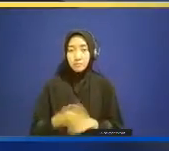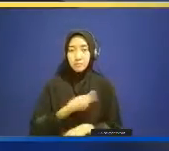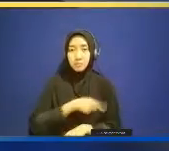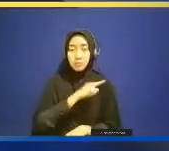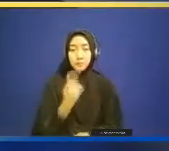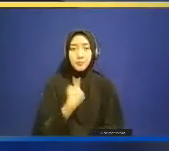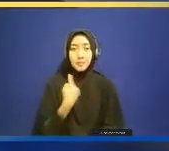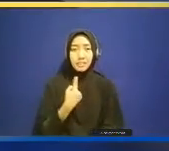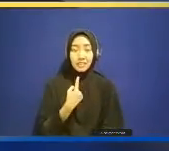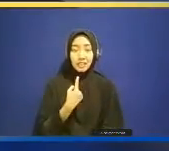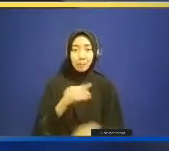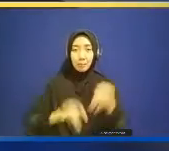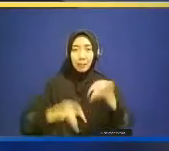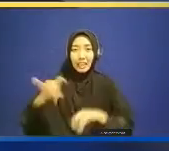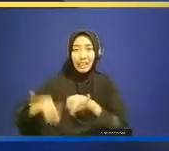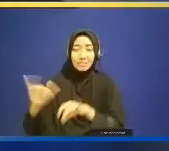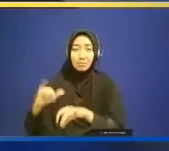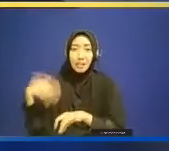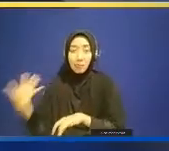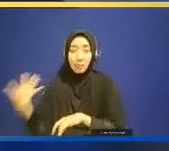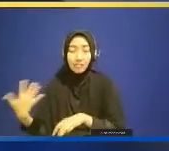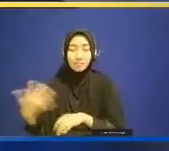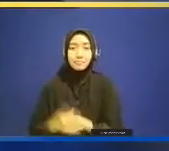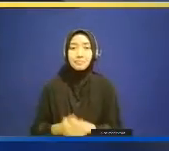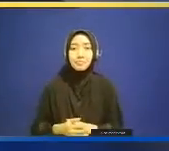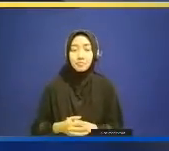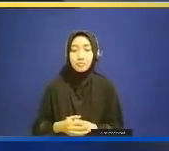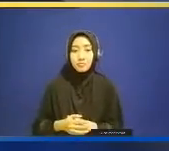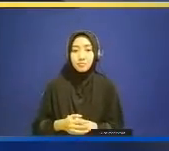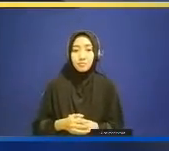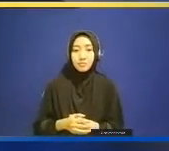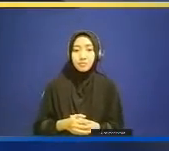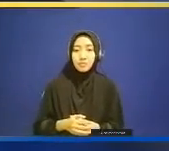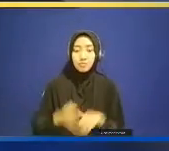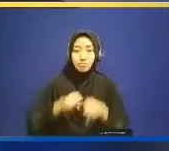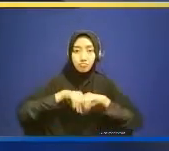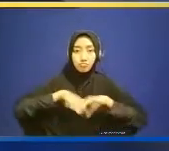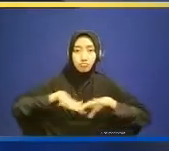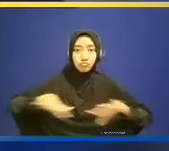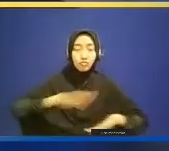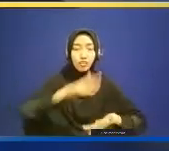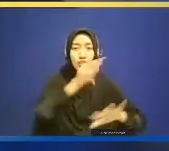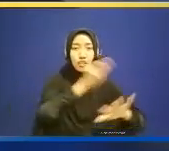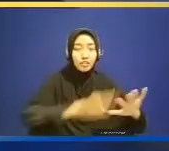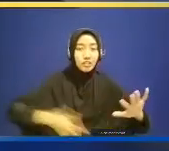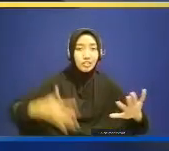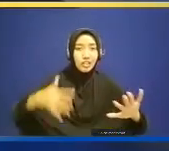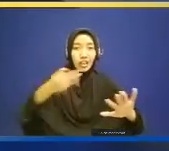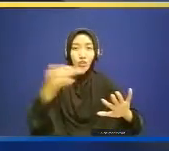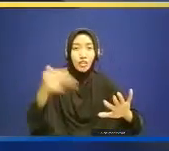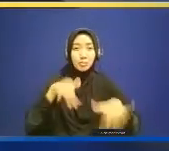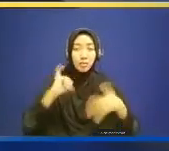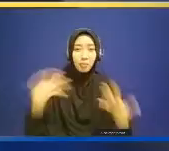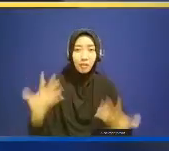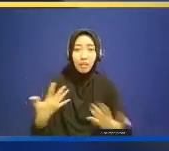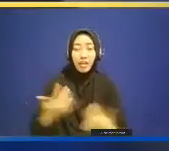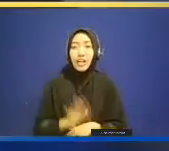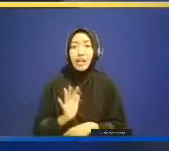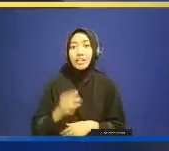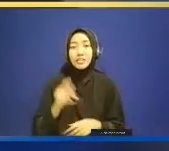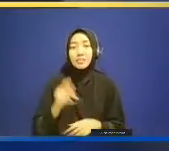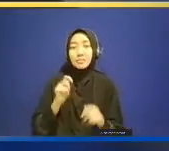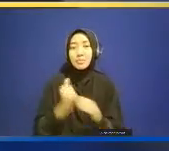sebagai pertanian Seperti apa kemudian supply chain ia untuk menyebarkannya ke seluruh Indonesia seperti apa untuk benar-benar menciptakan